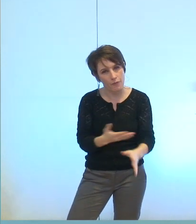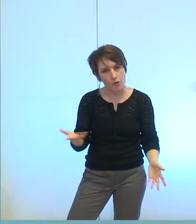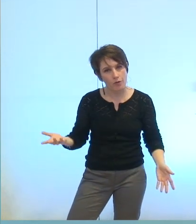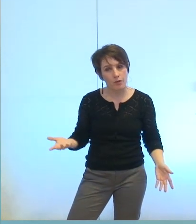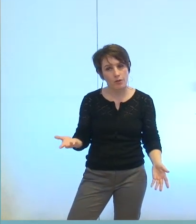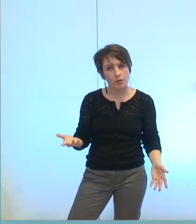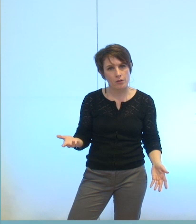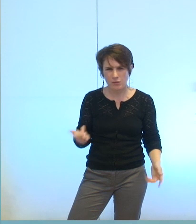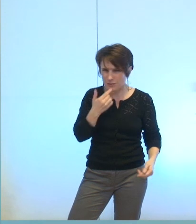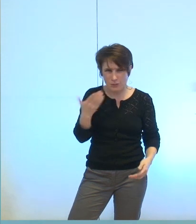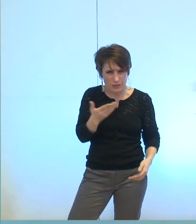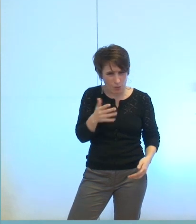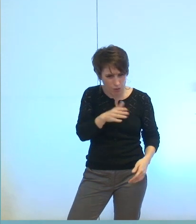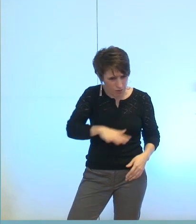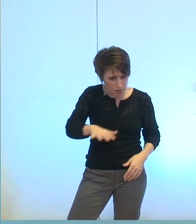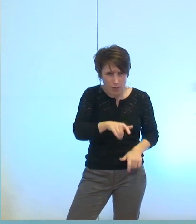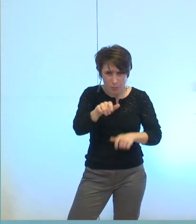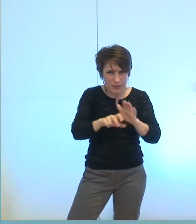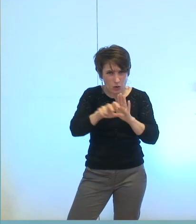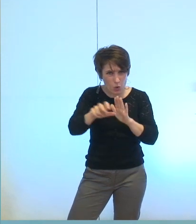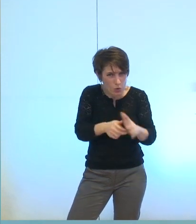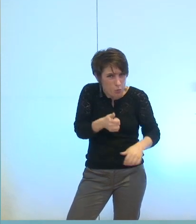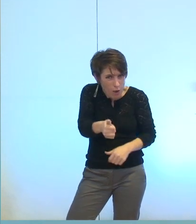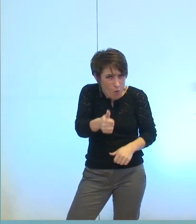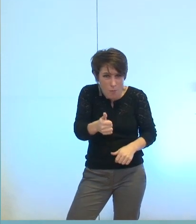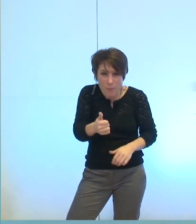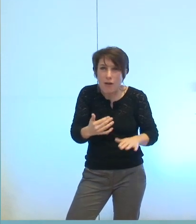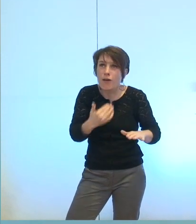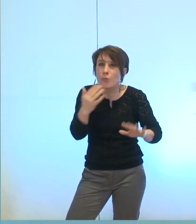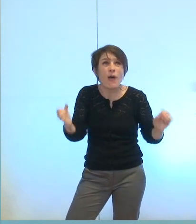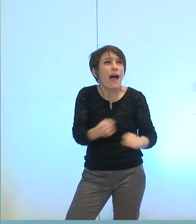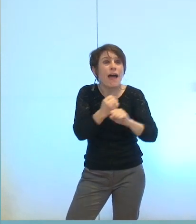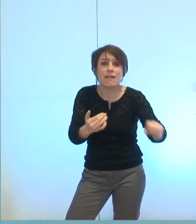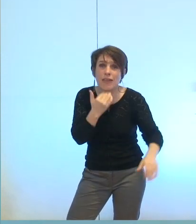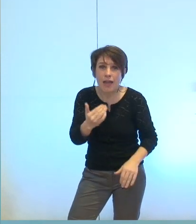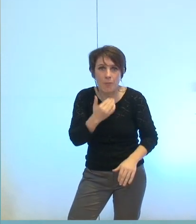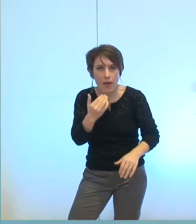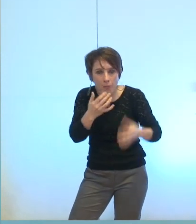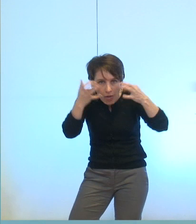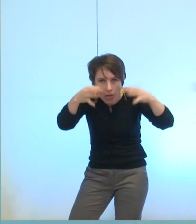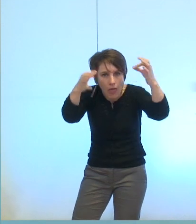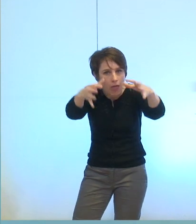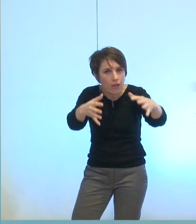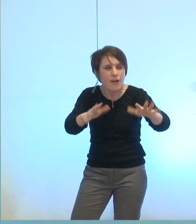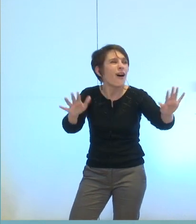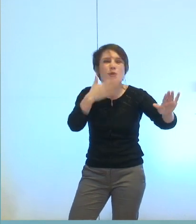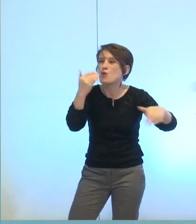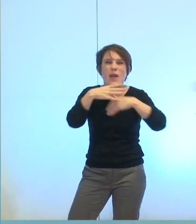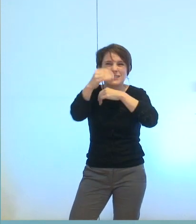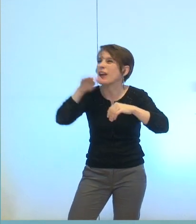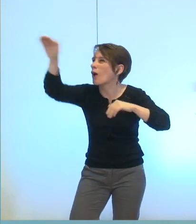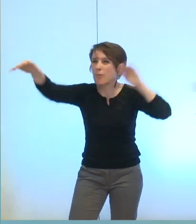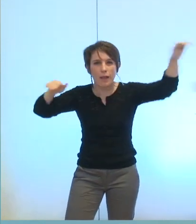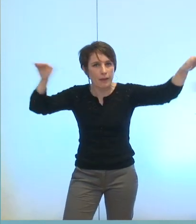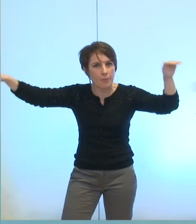Grenoblois étaient eux-mêmes incapable d'excellence et d'innovation